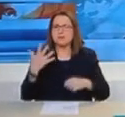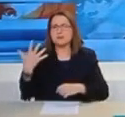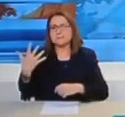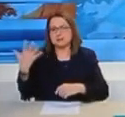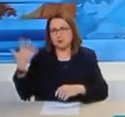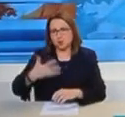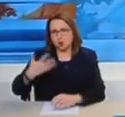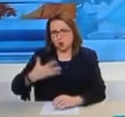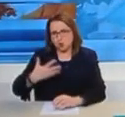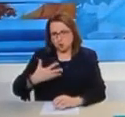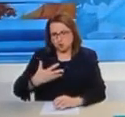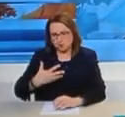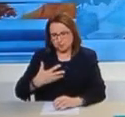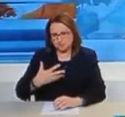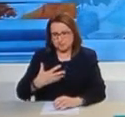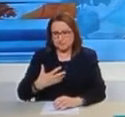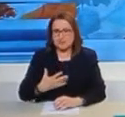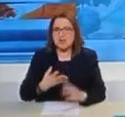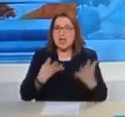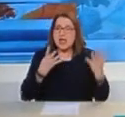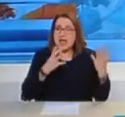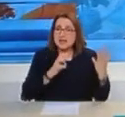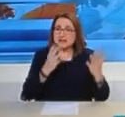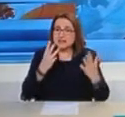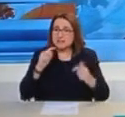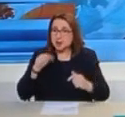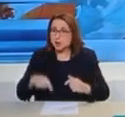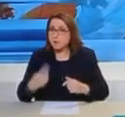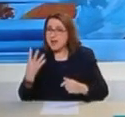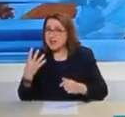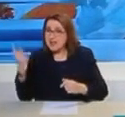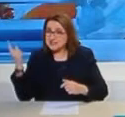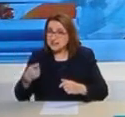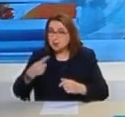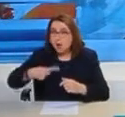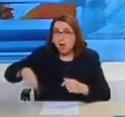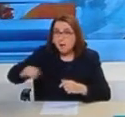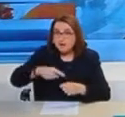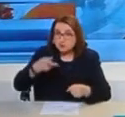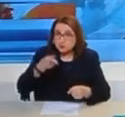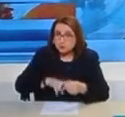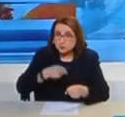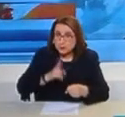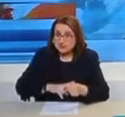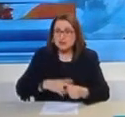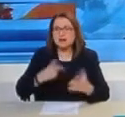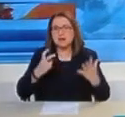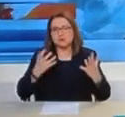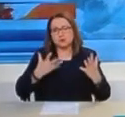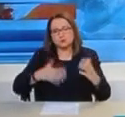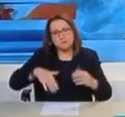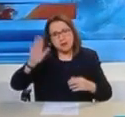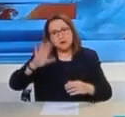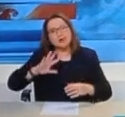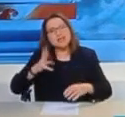έτη και το 93,9% είχε κάποιο υποκείμενο νόσημα ή και ηλικία 70 ετών και άνω.